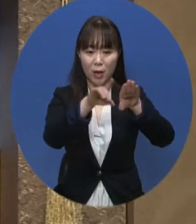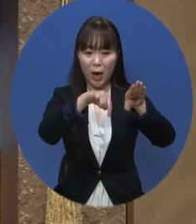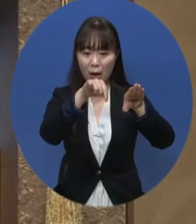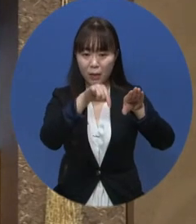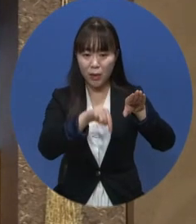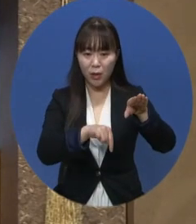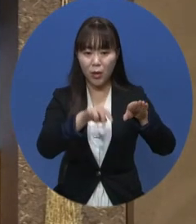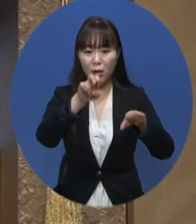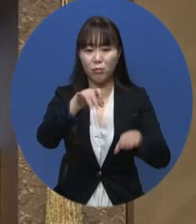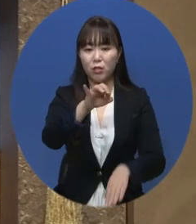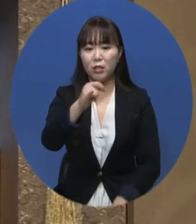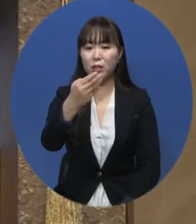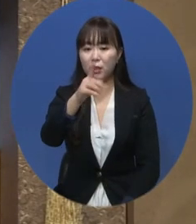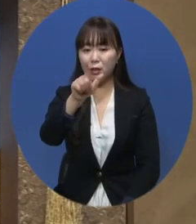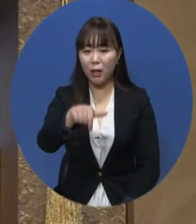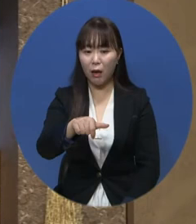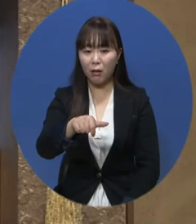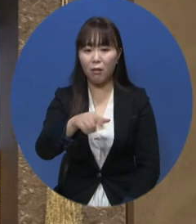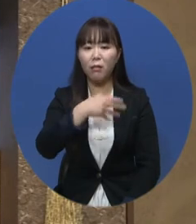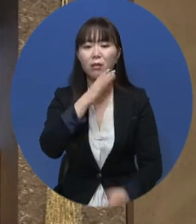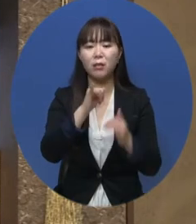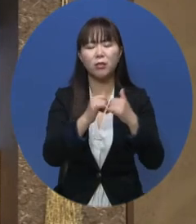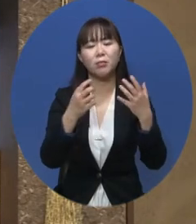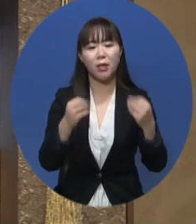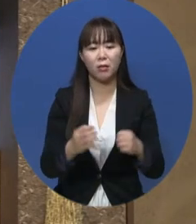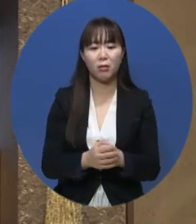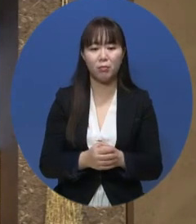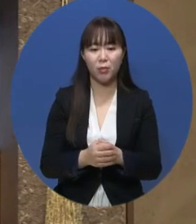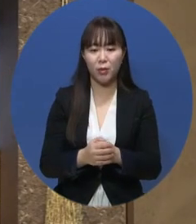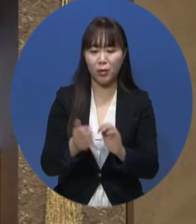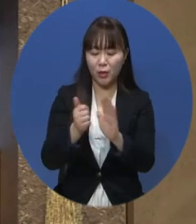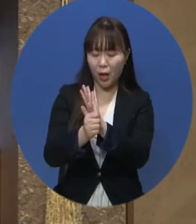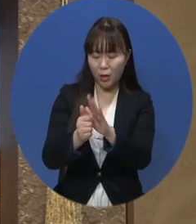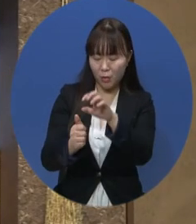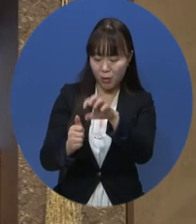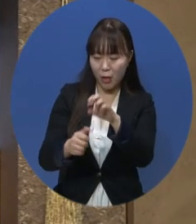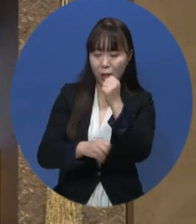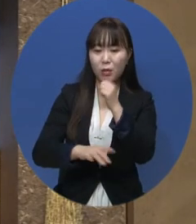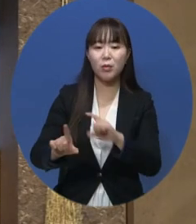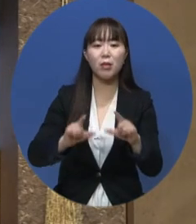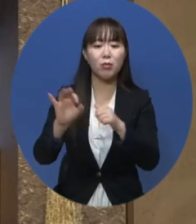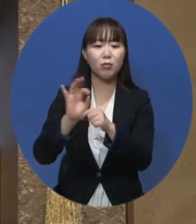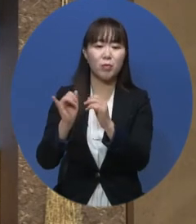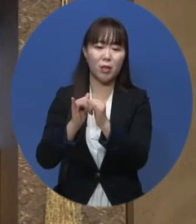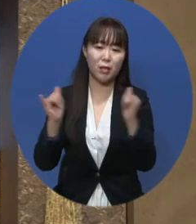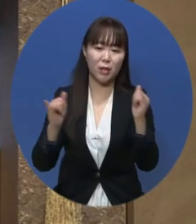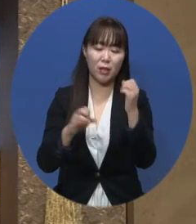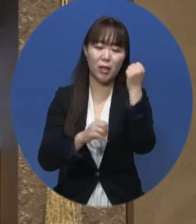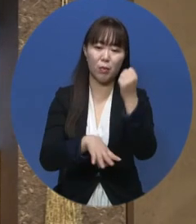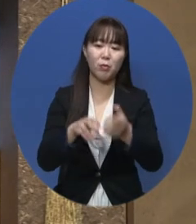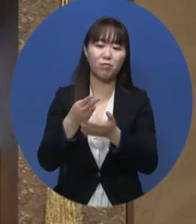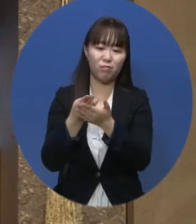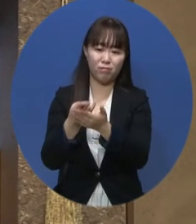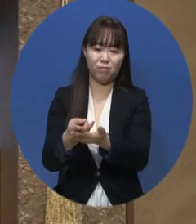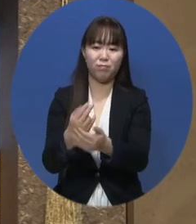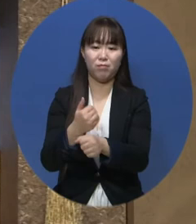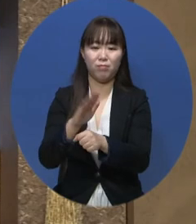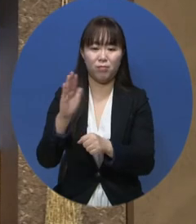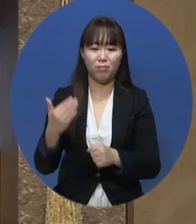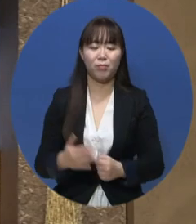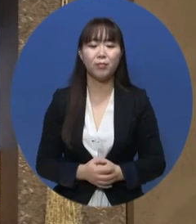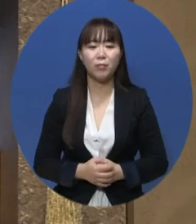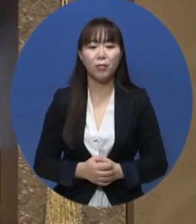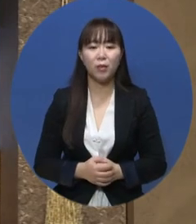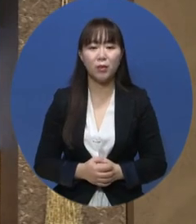네. 그런 무이탁 어르신들도 많이 계시거든요. 또 양로원에는 기초생활수급자들이 기본적으로 들어가